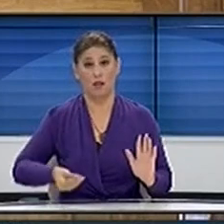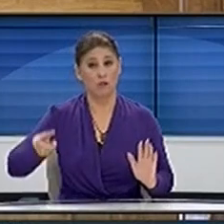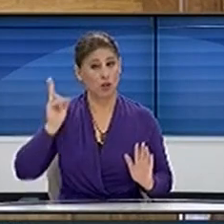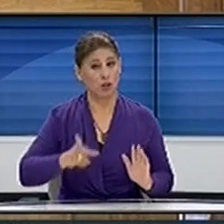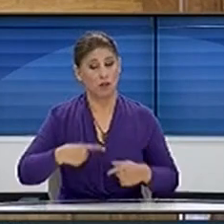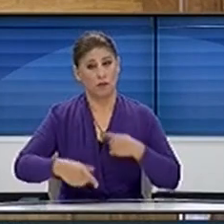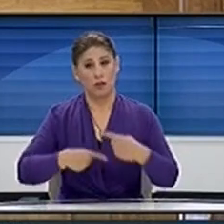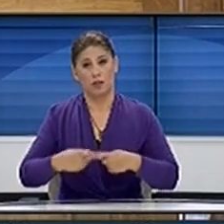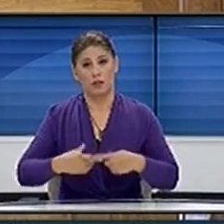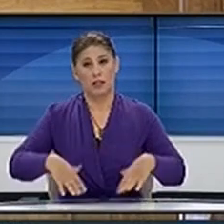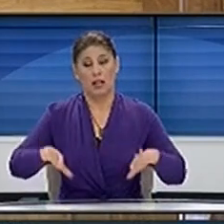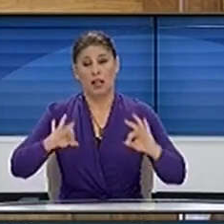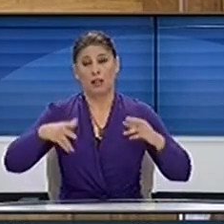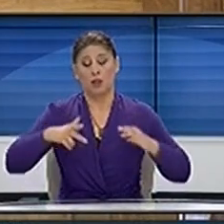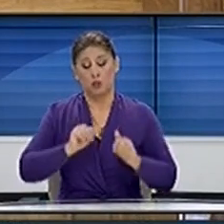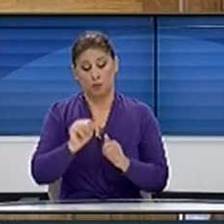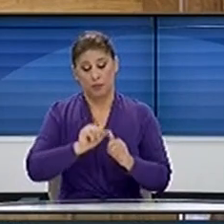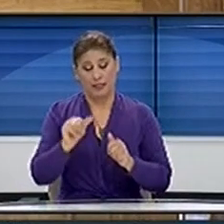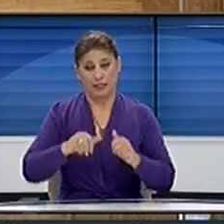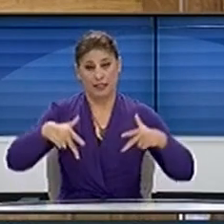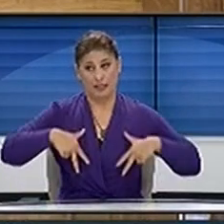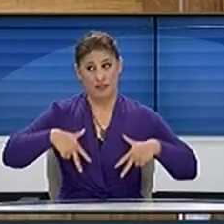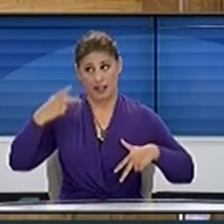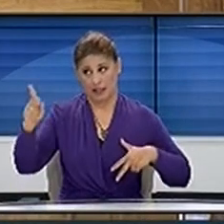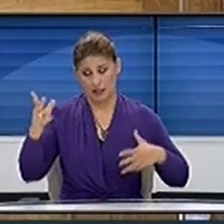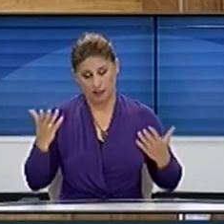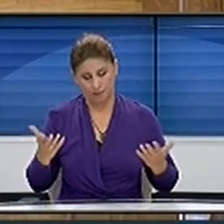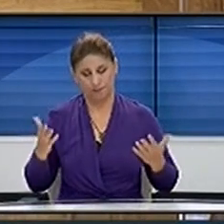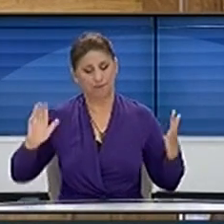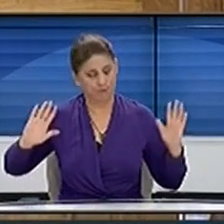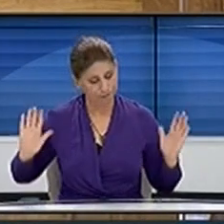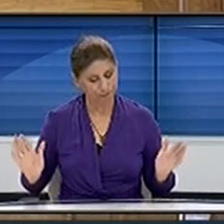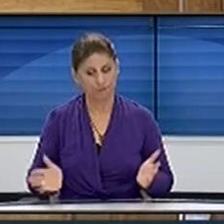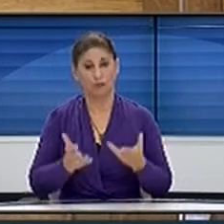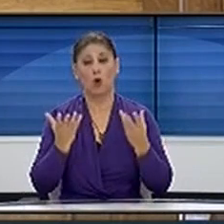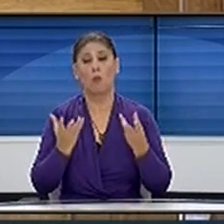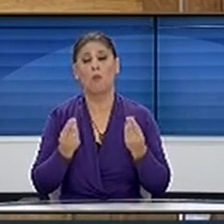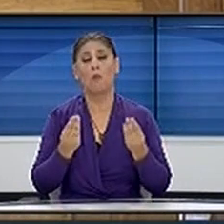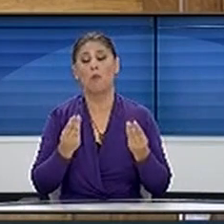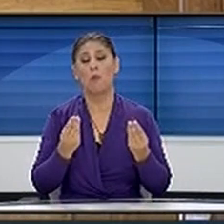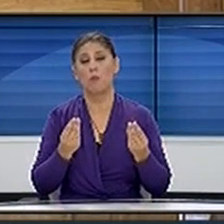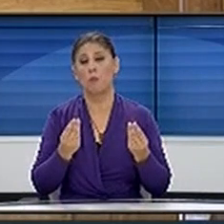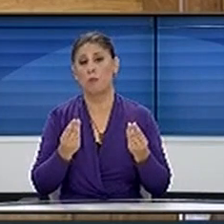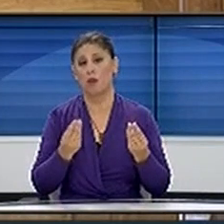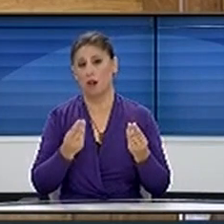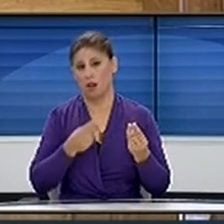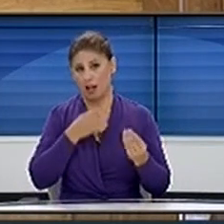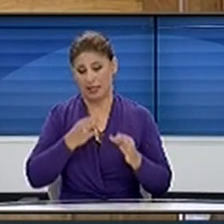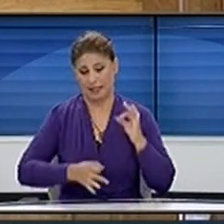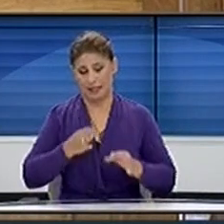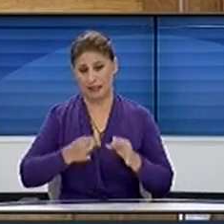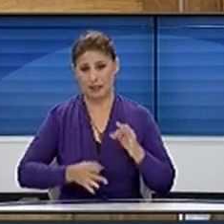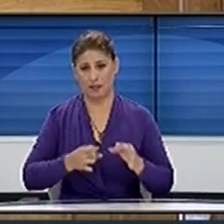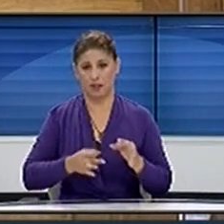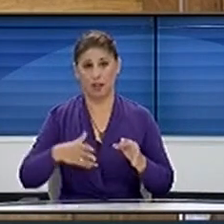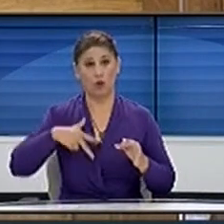αυτή που βιώσαμε τους πρώτους μήνες για κυβέρνησή σας. Και εν πάση περιπτώσει, επειδή πολλής λόγος, κύριε Τσίπρα, έχει γίνει για το κράτος